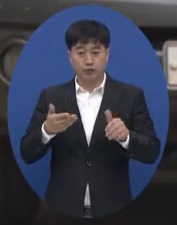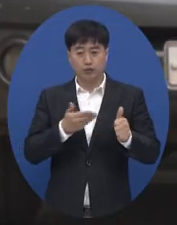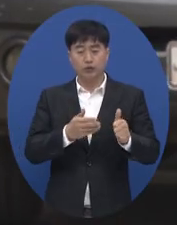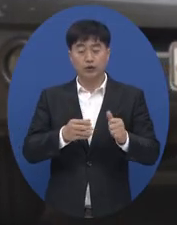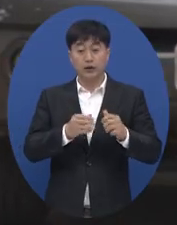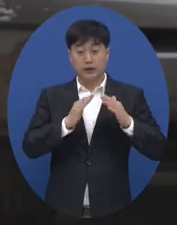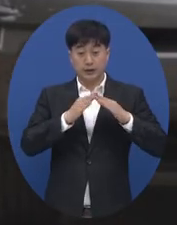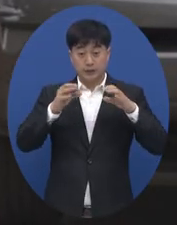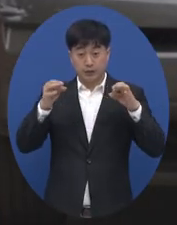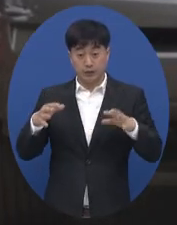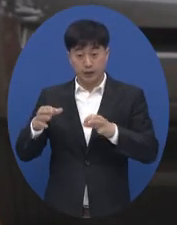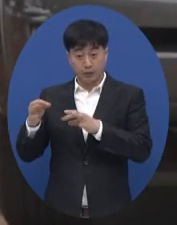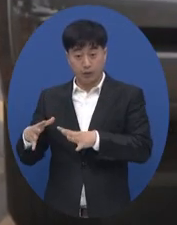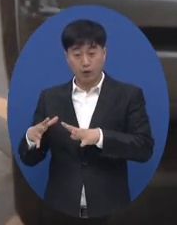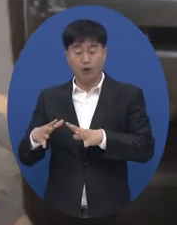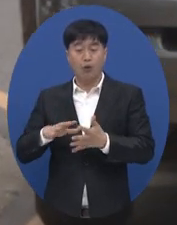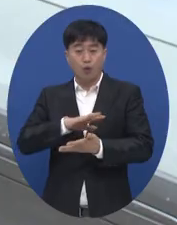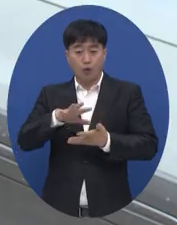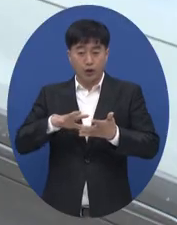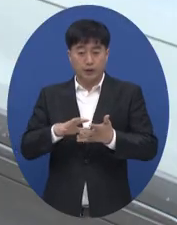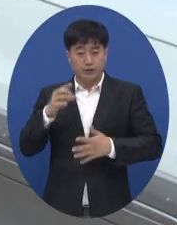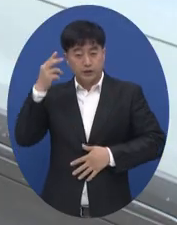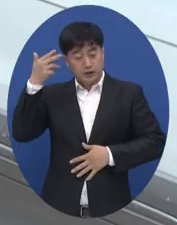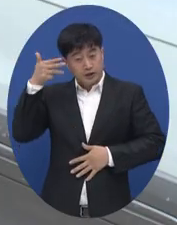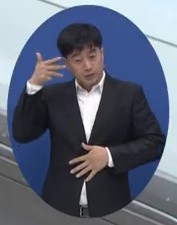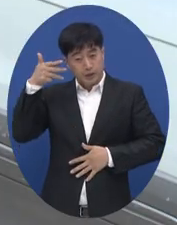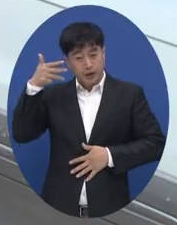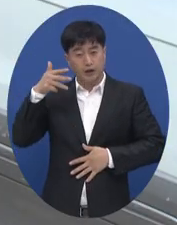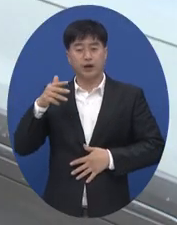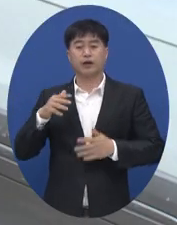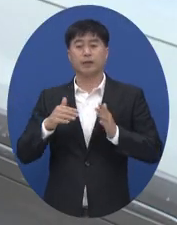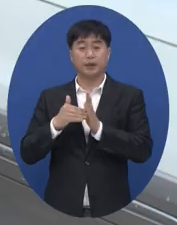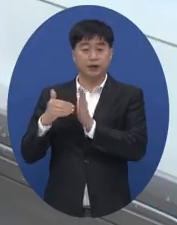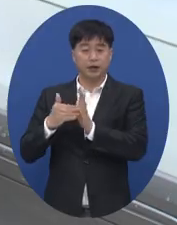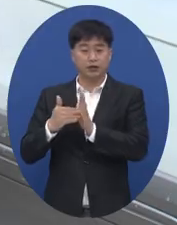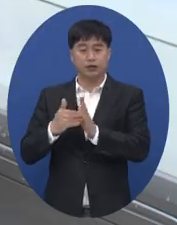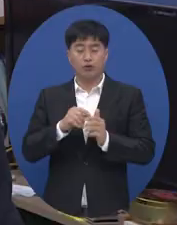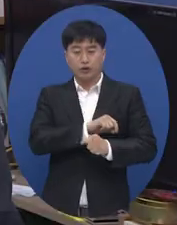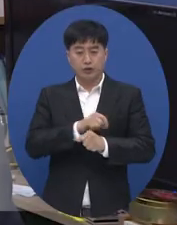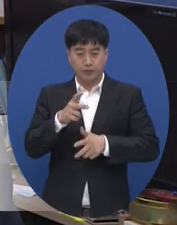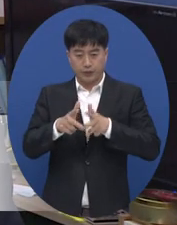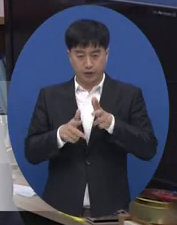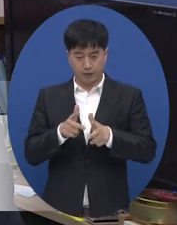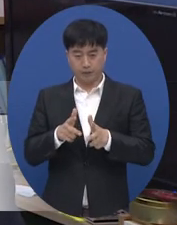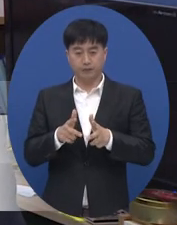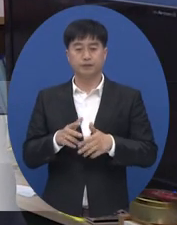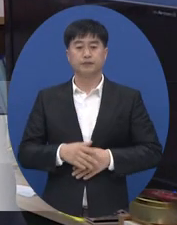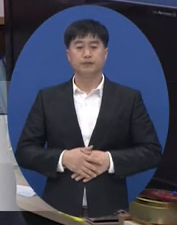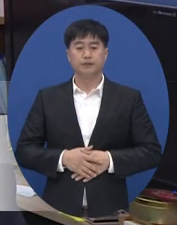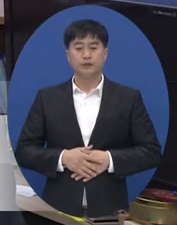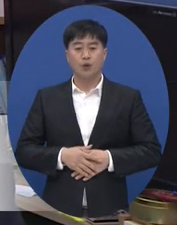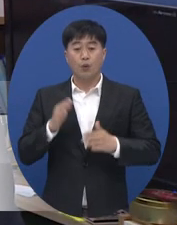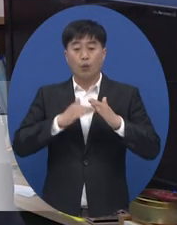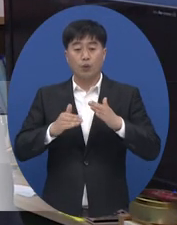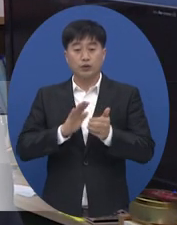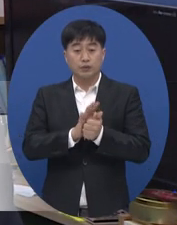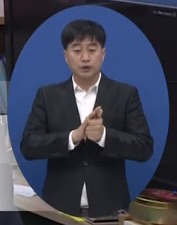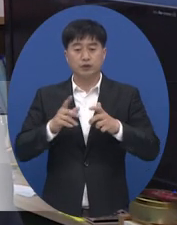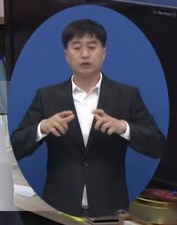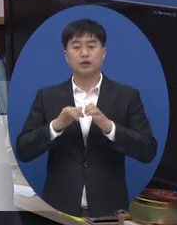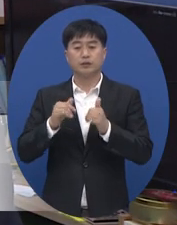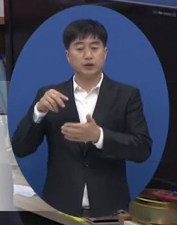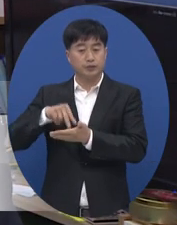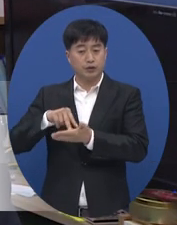세대간 어울림과 치매예방 프로그램 드 티카 사업도 진행합니다 다양한 공공 서비스를 지역주의를 관점에서